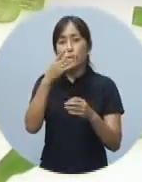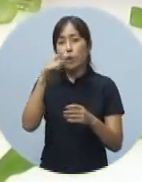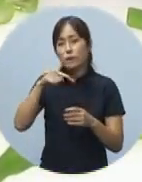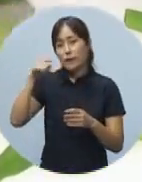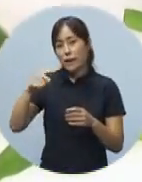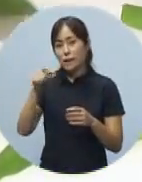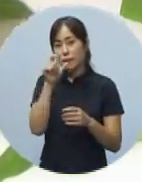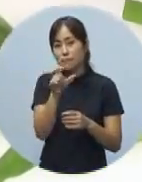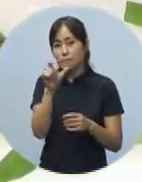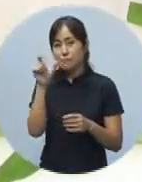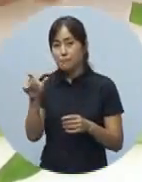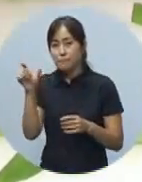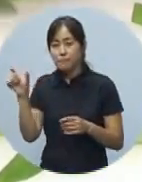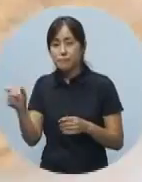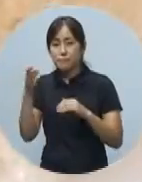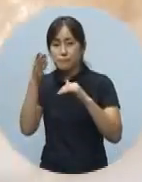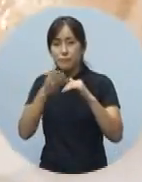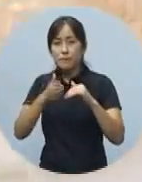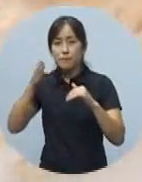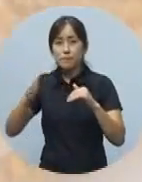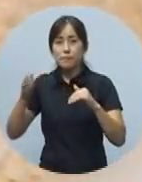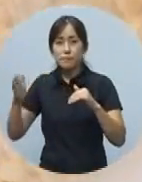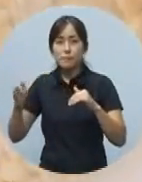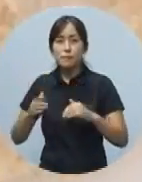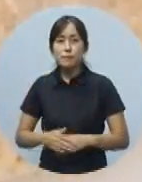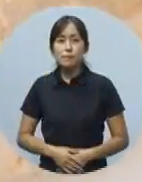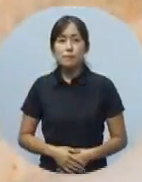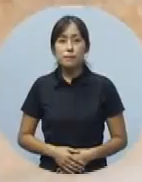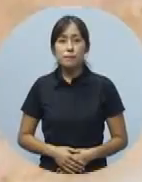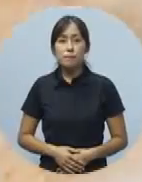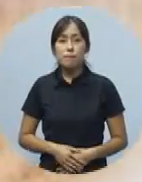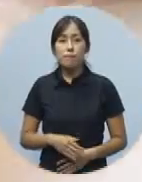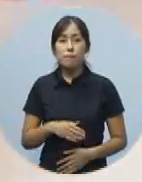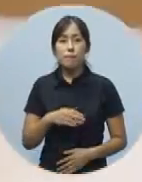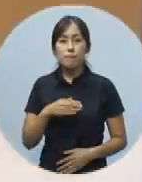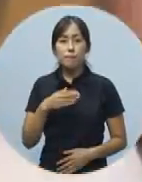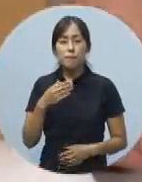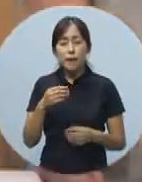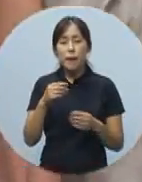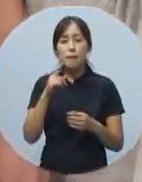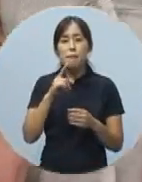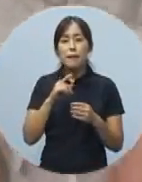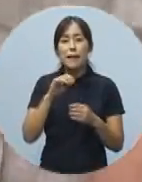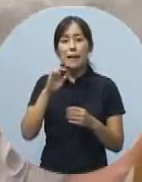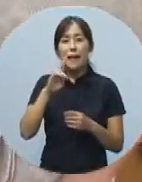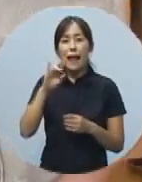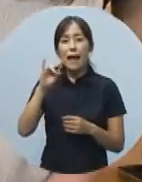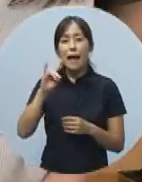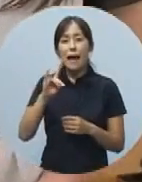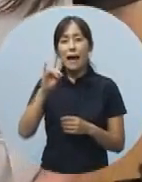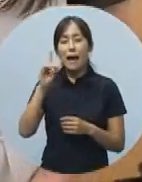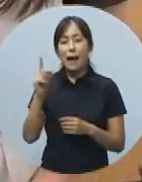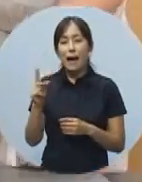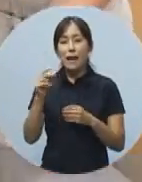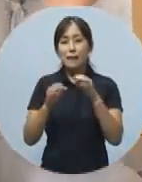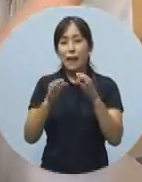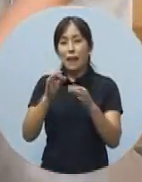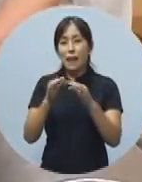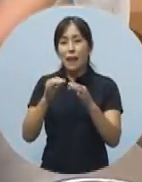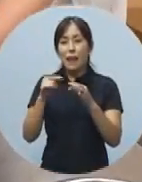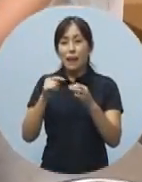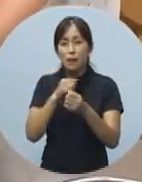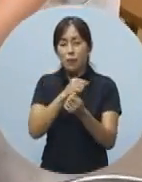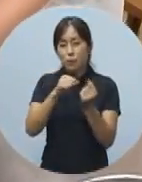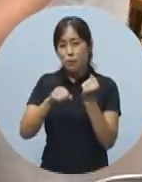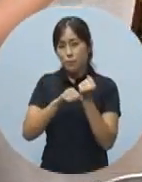切ります。 相当細かく。 続いて剥いた落花生をビニールに入れ、すりこぎで叩